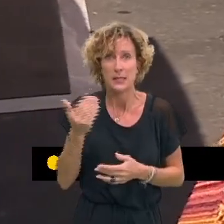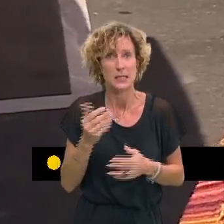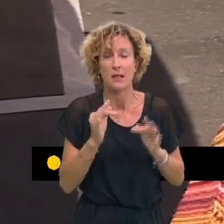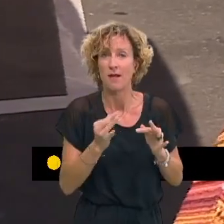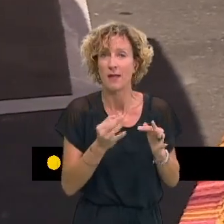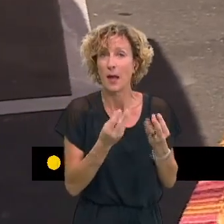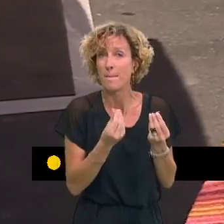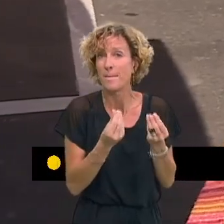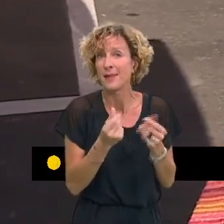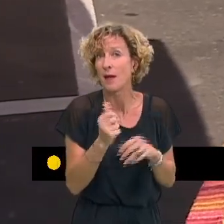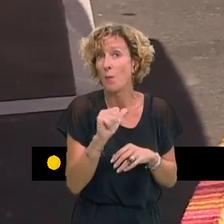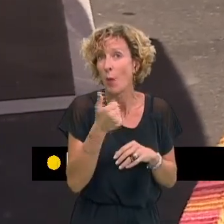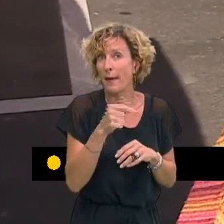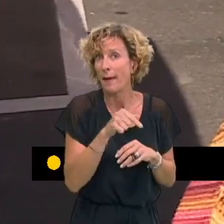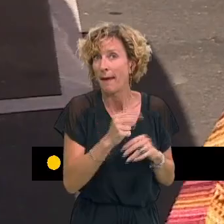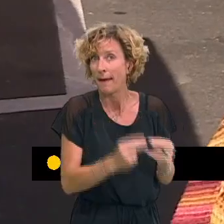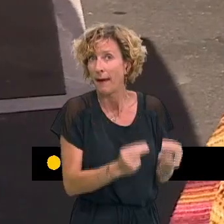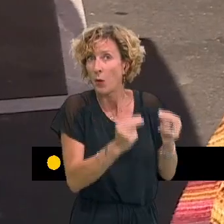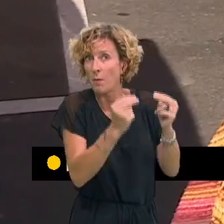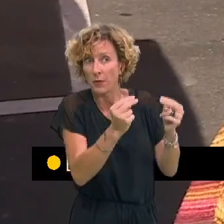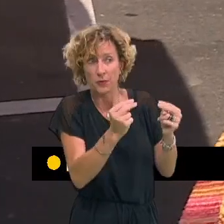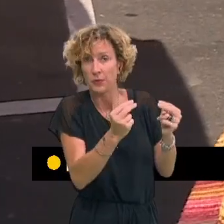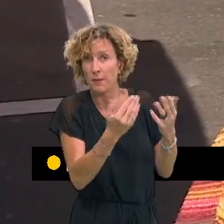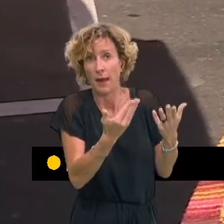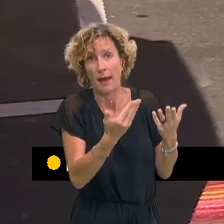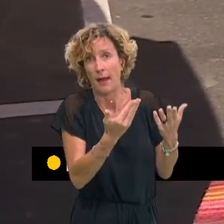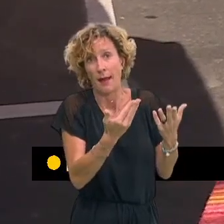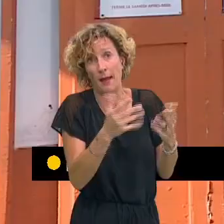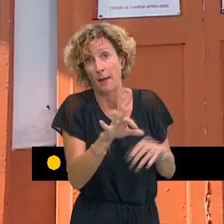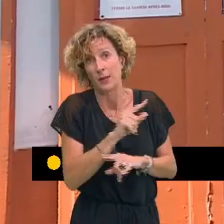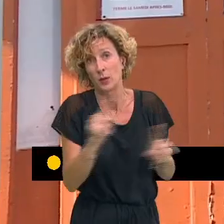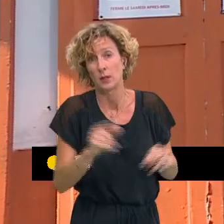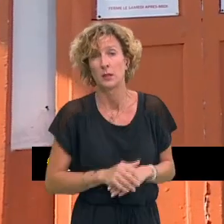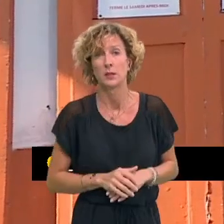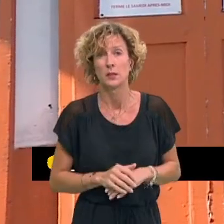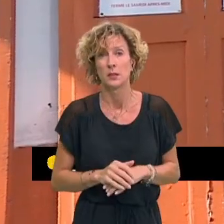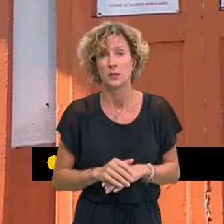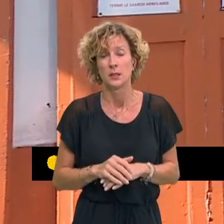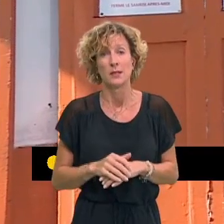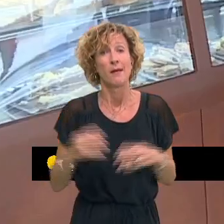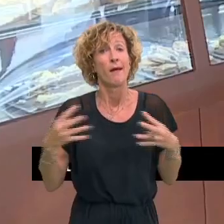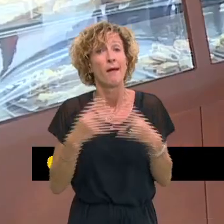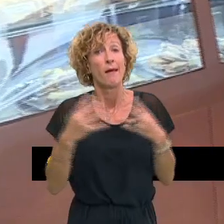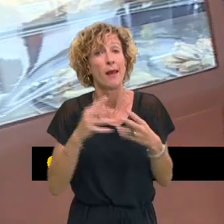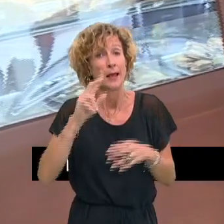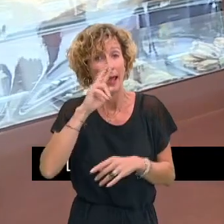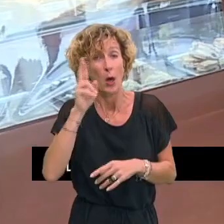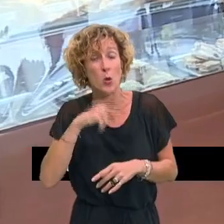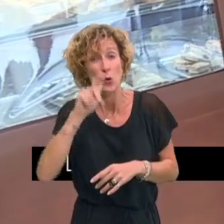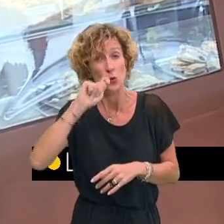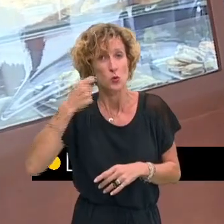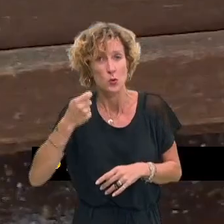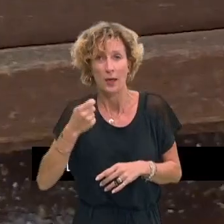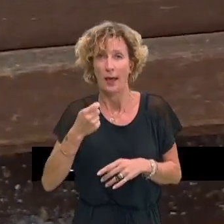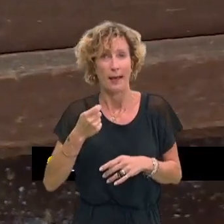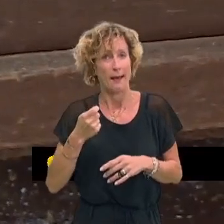premières qui sont pour ça, on n'a pas le choix. La guerre russo-ukrainienne n'a pas arrangé les